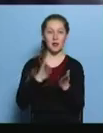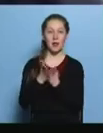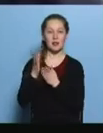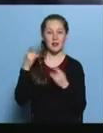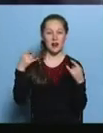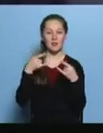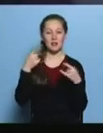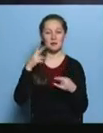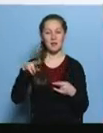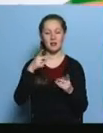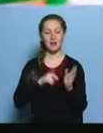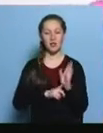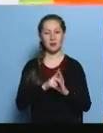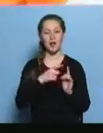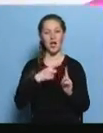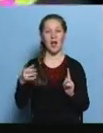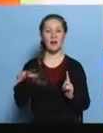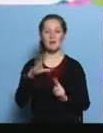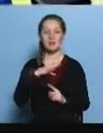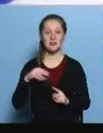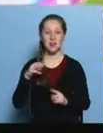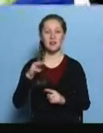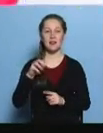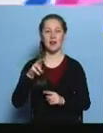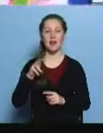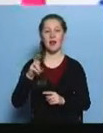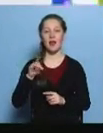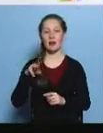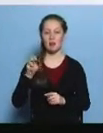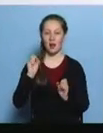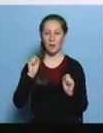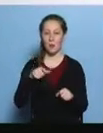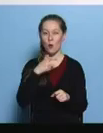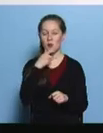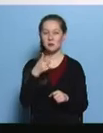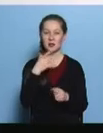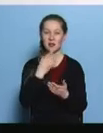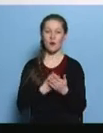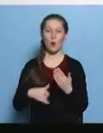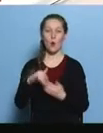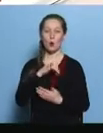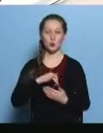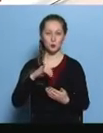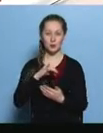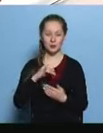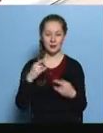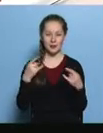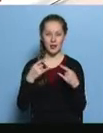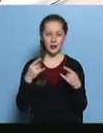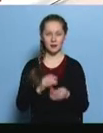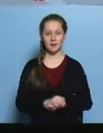С 1 декабря все клиенты оператора «Телекарта» уже могут найти телеканал «Удмуртия» в своих телевизорах. И это еще не все.